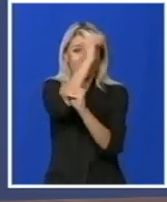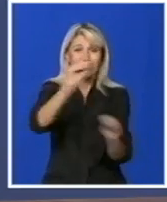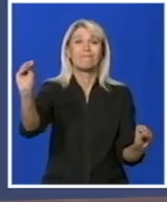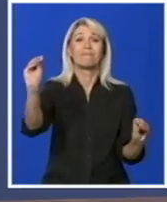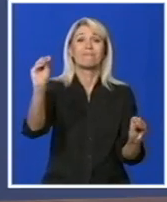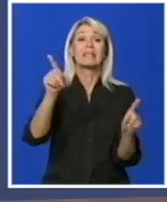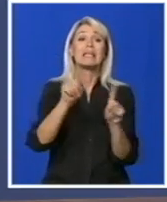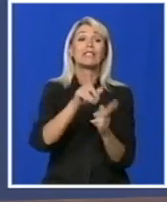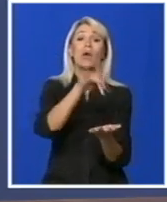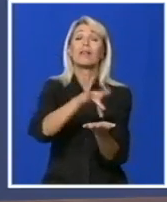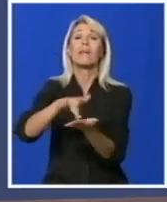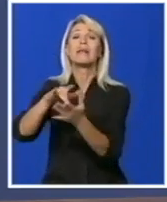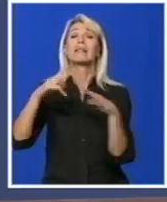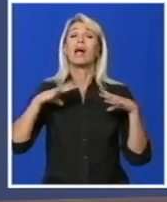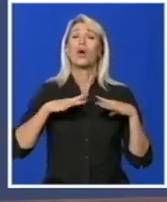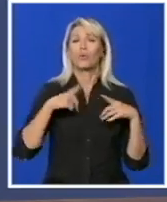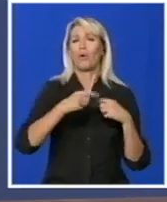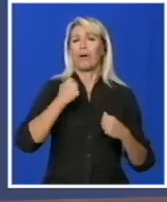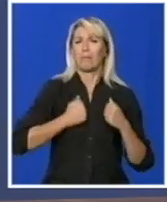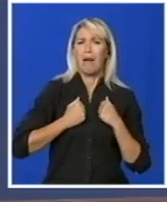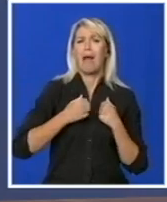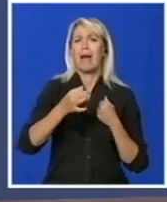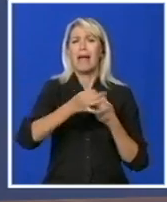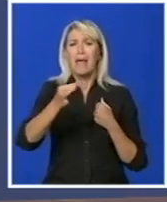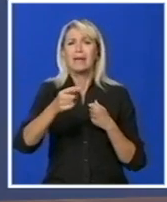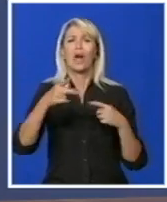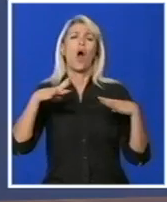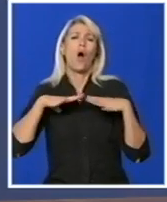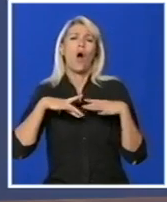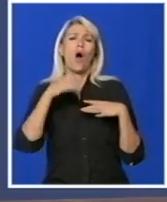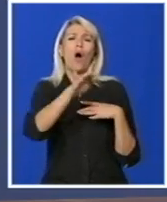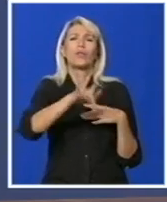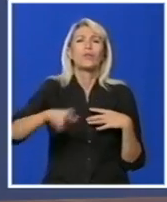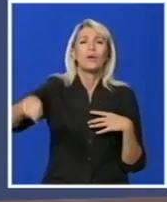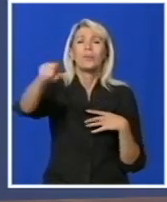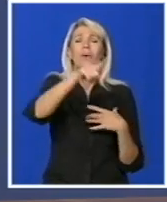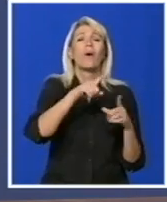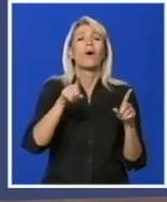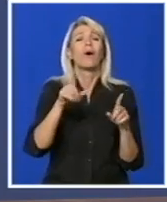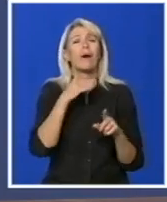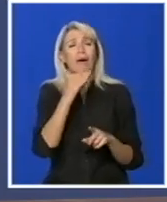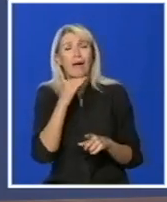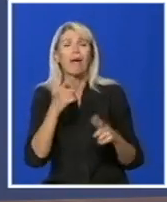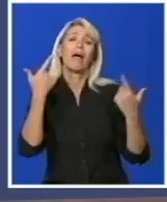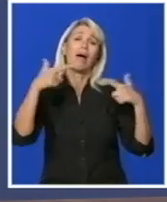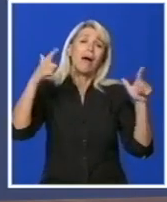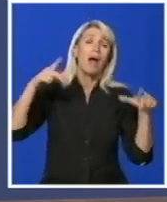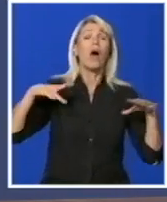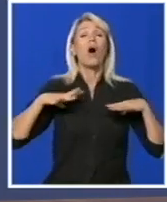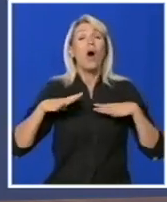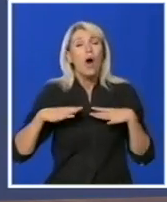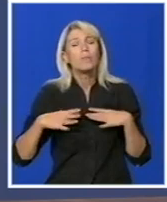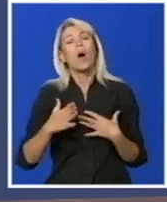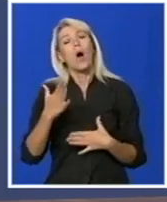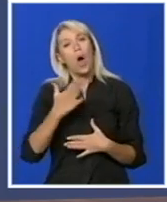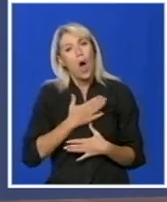i tamo gde se posvećujemo letu i lepom vremenu i lepom provodu, ipak